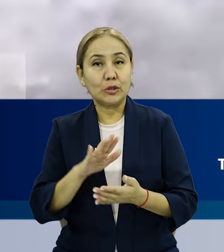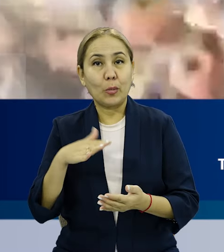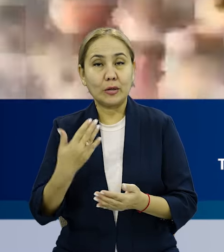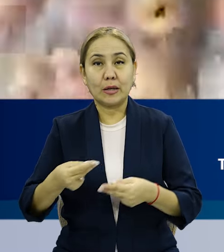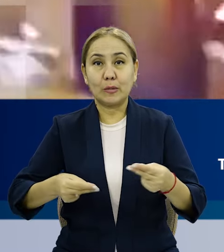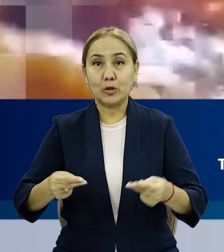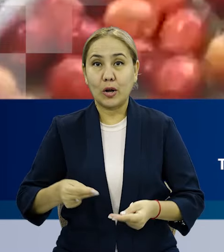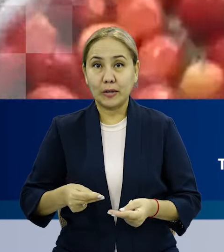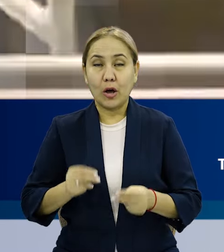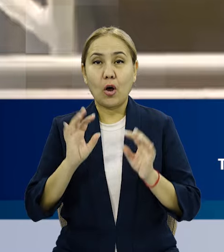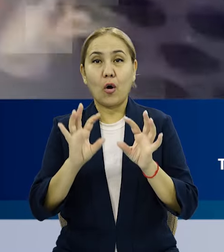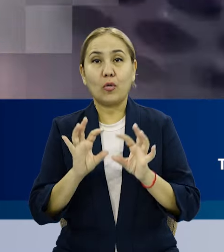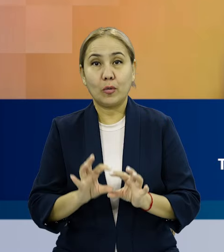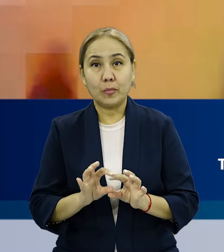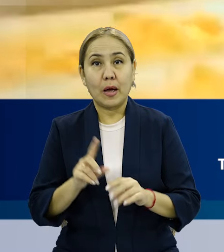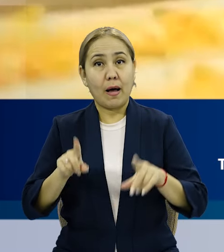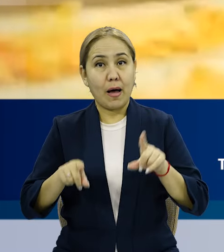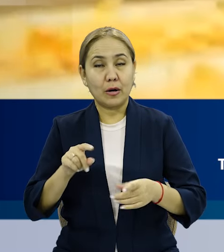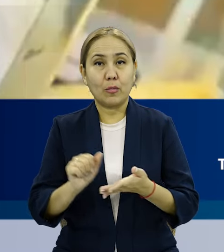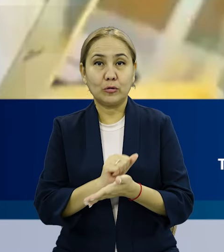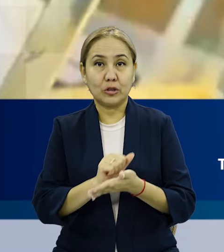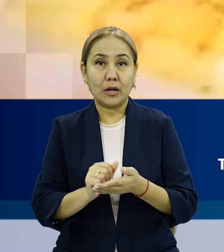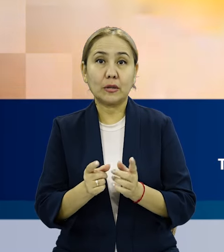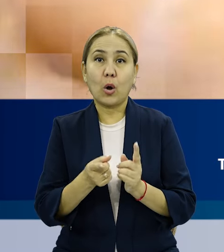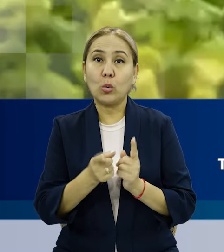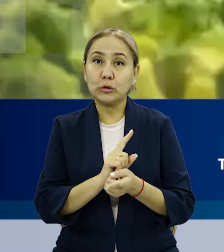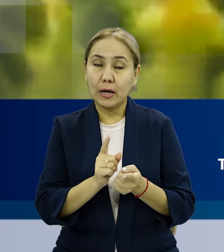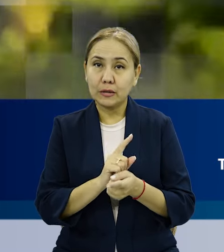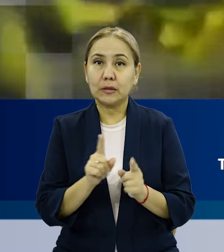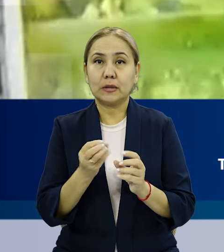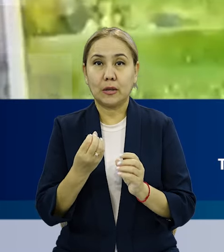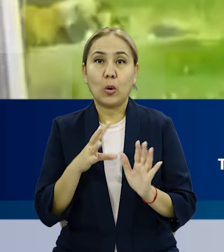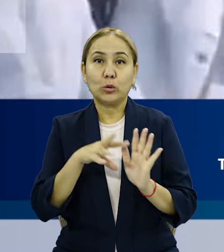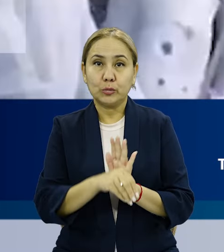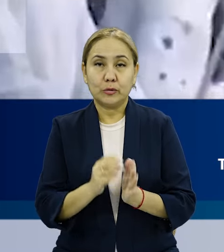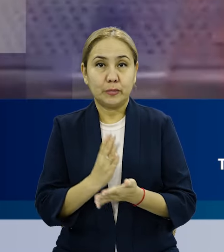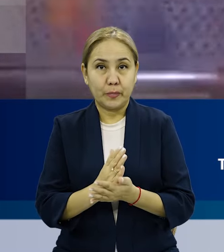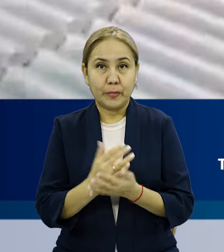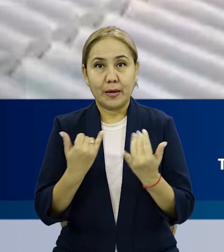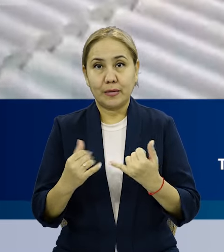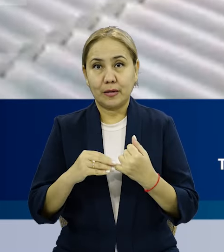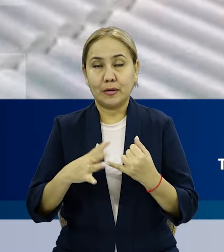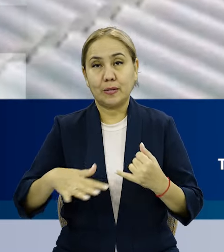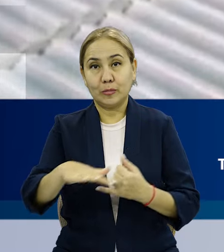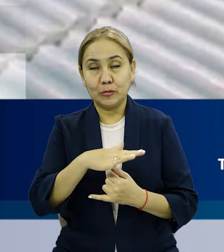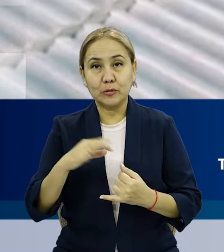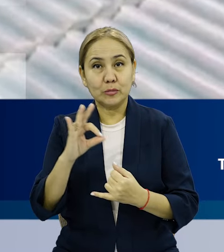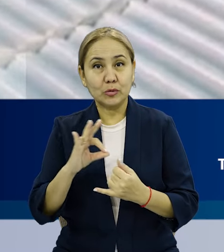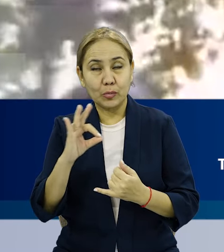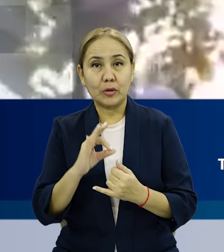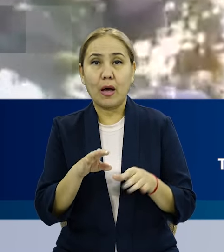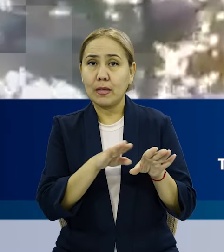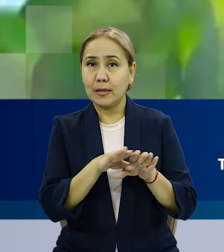tomonidan imzolangan qonun bilan ayrim qonun hujjatlariga o'zgartirish va qo'shimchalar kiritildi. Endilikda yer munosabatlarida tenglik